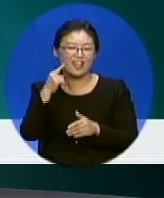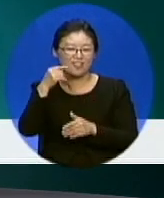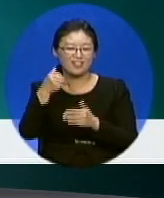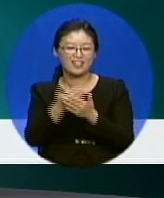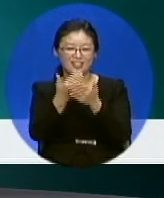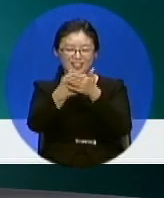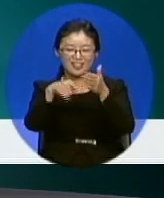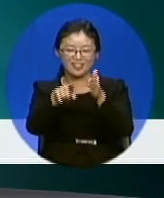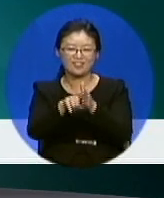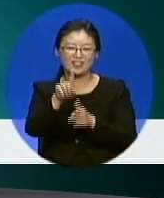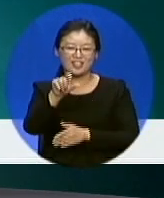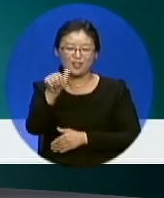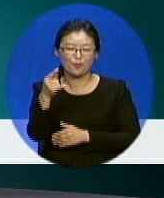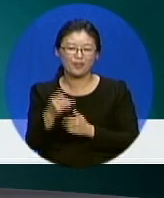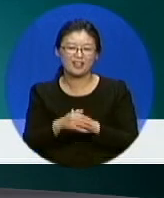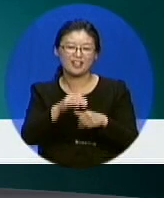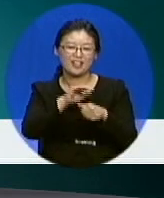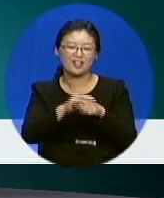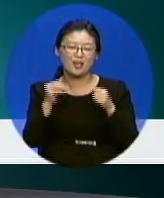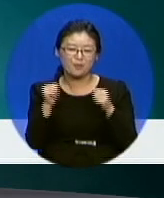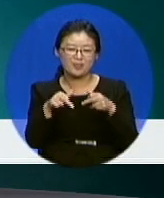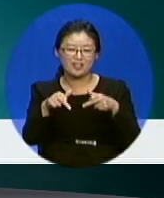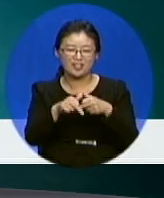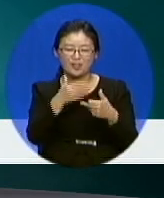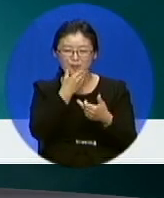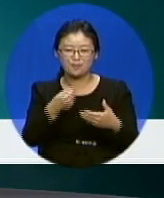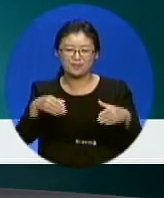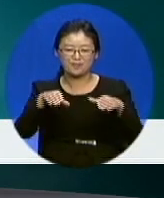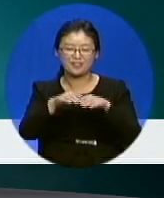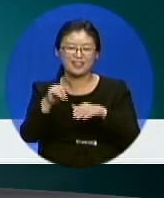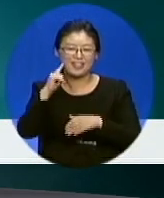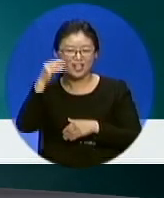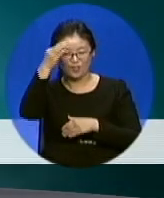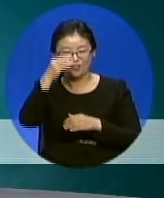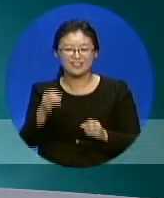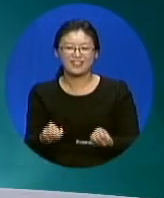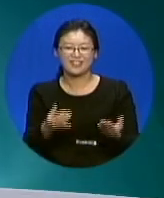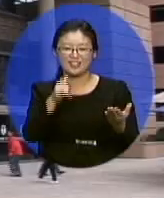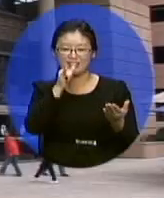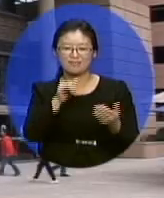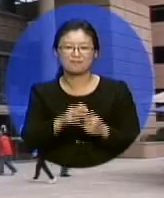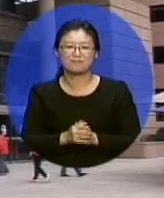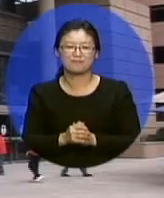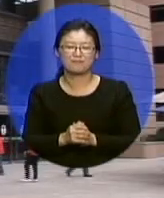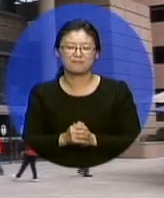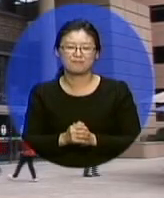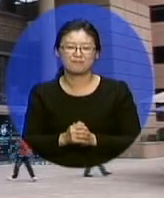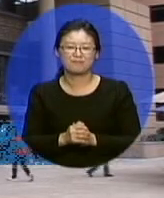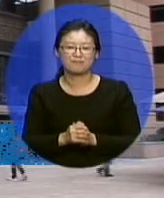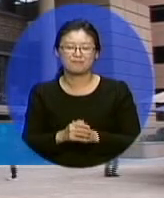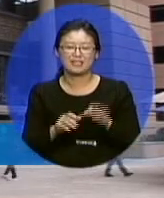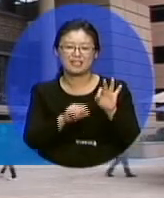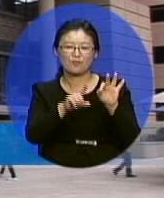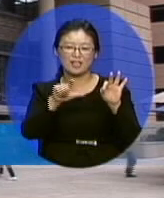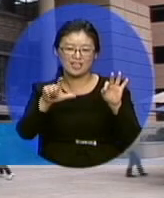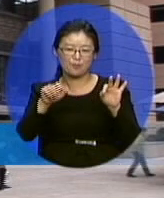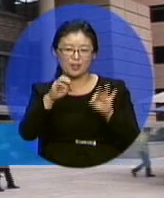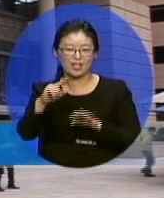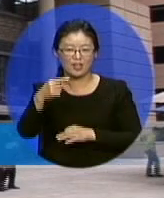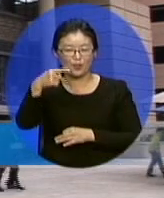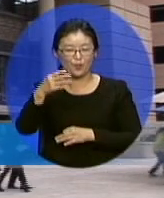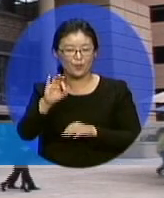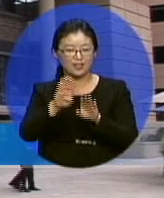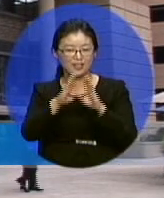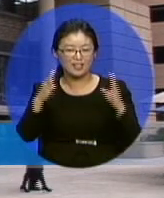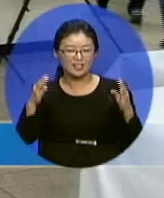위한 제11회 경상북도 장애인복지관 종합예술제가 개최됐습니다. 지난 15일 안동시민회관에서